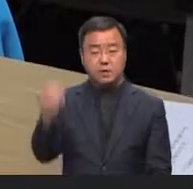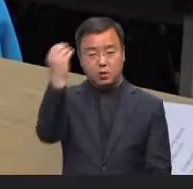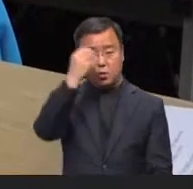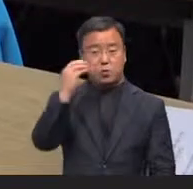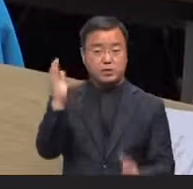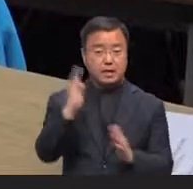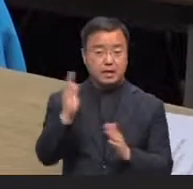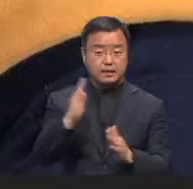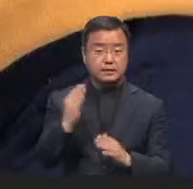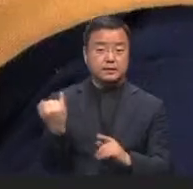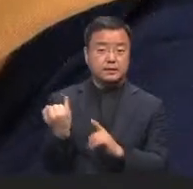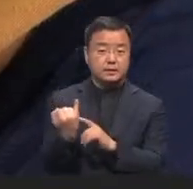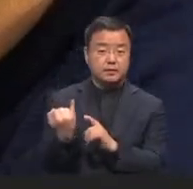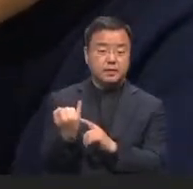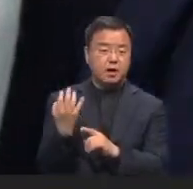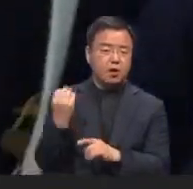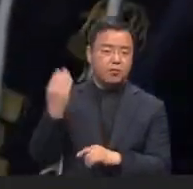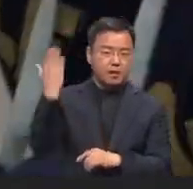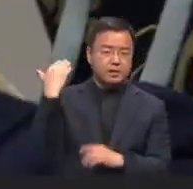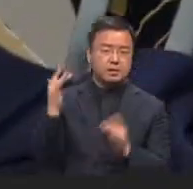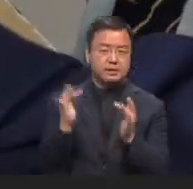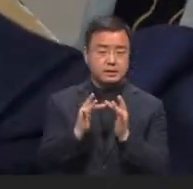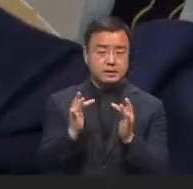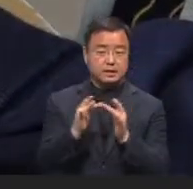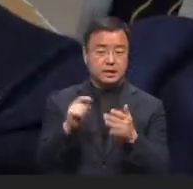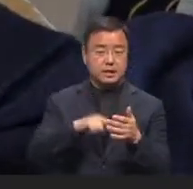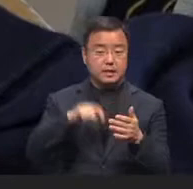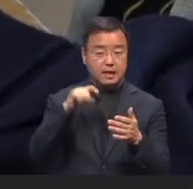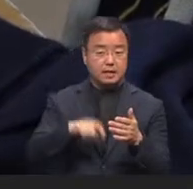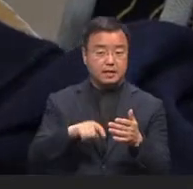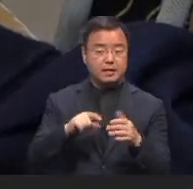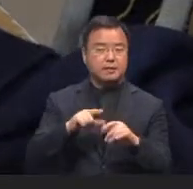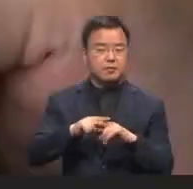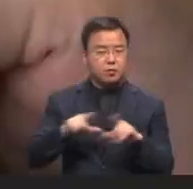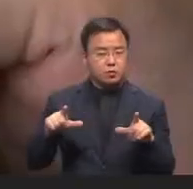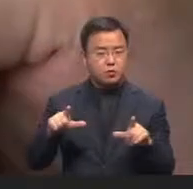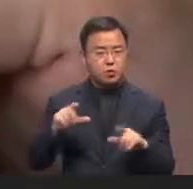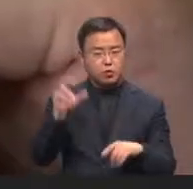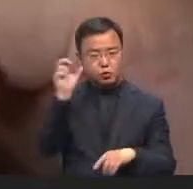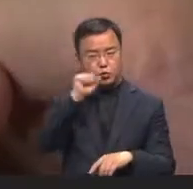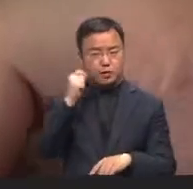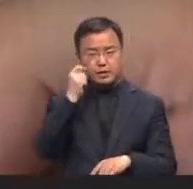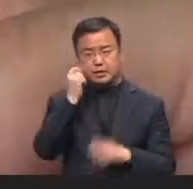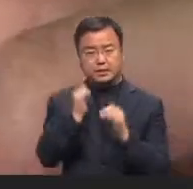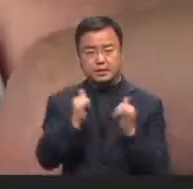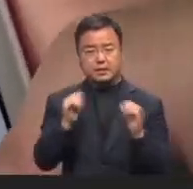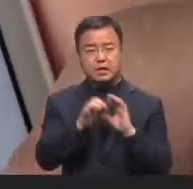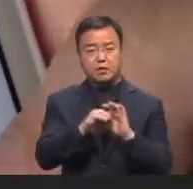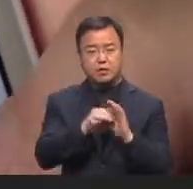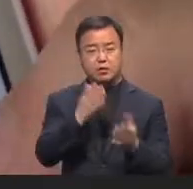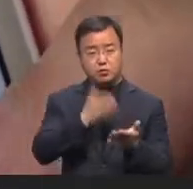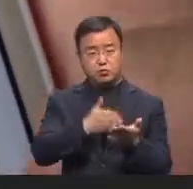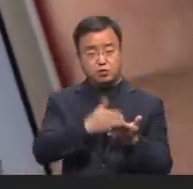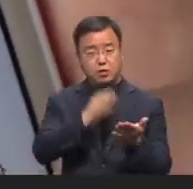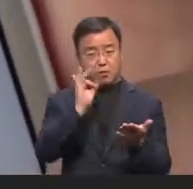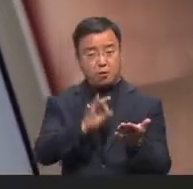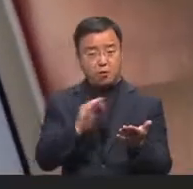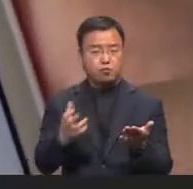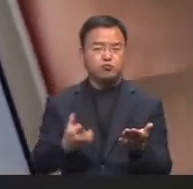고등학생 채연이는 얼마 전 인터넷에서 평소 자신이 좋아하던 연예인에 관한 기사를 보고 충격을